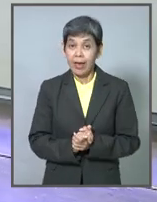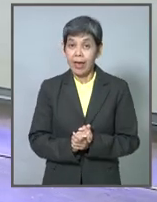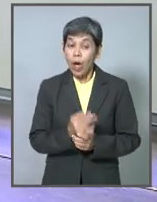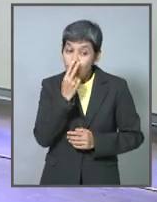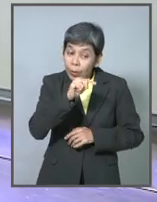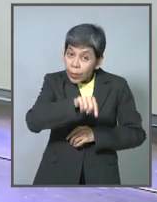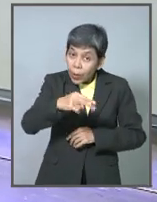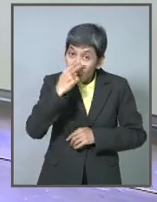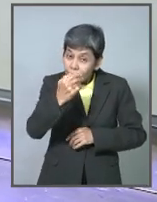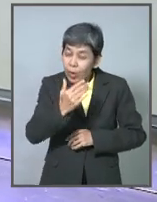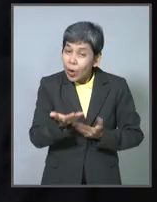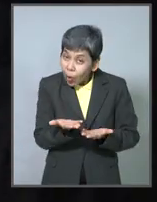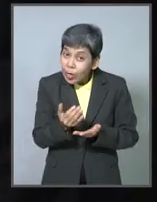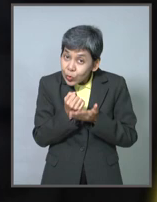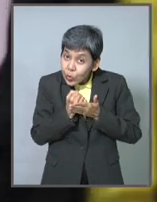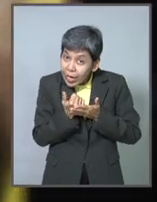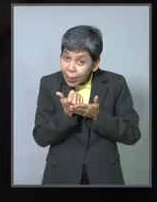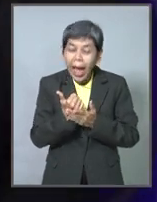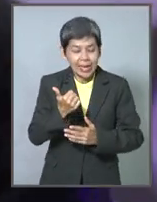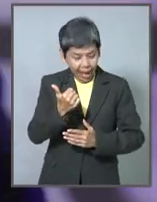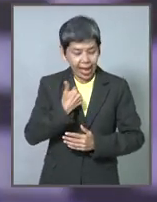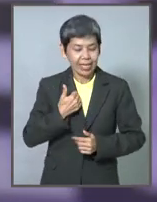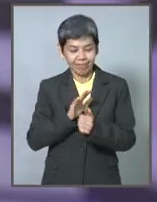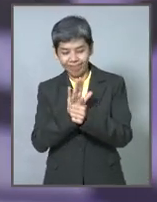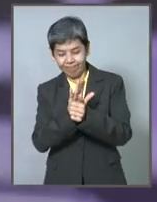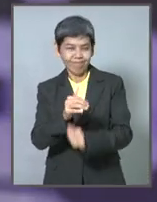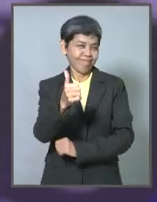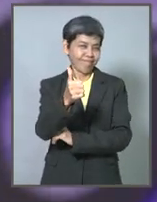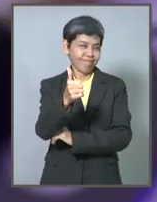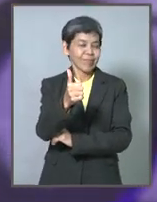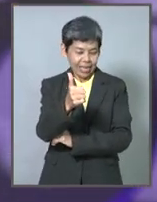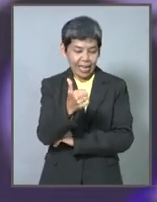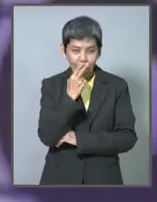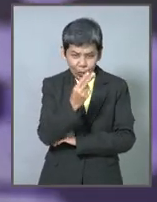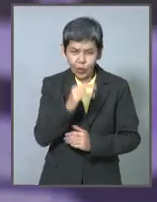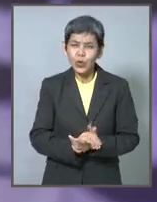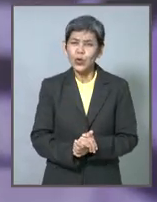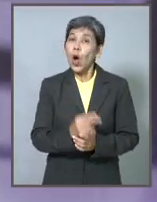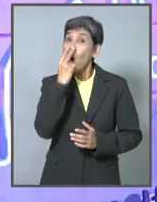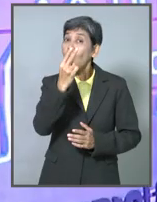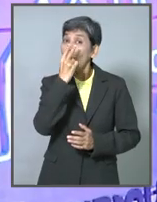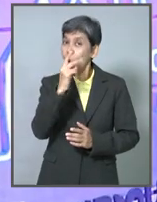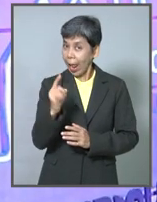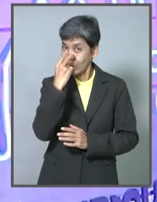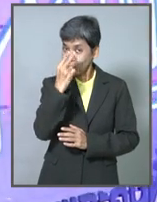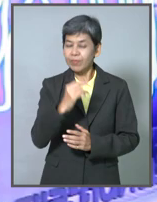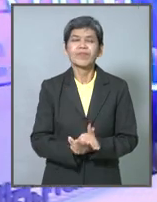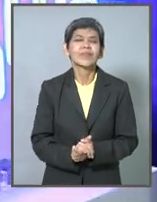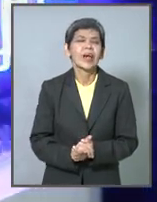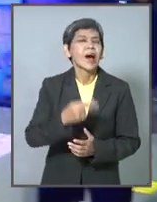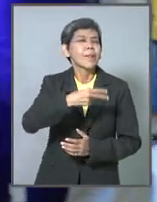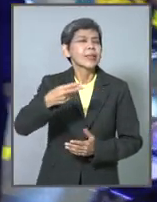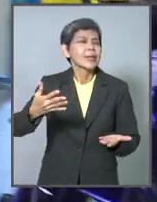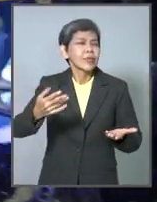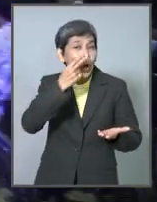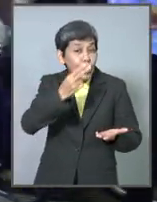ชมบูธนะฮะเดี๋ยวรบกวนหน่อยนะ ฮะอ๋อเดี๋ยววันนี้จะเป็นไกด์เองค่ะค่ะไปเดี๋ยวเราเนี่ยทำไม ต้องดูอันแรกก่อนเราใช้คำว่า